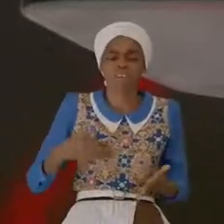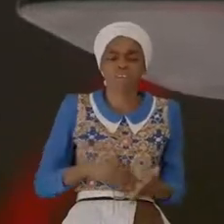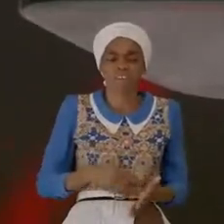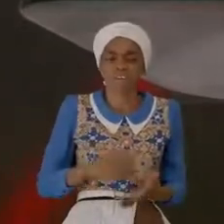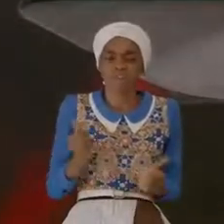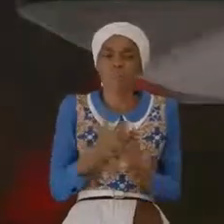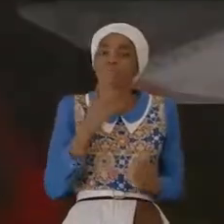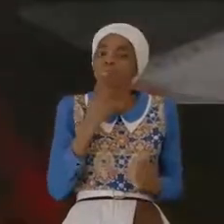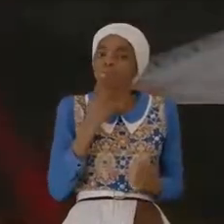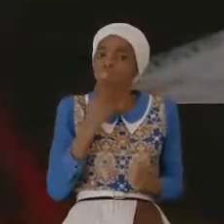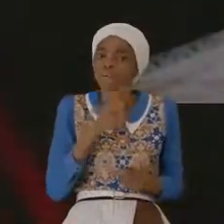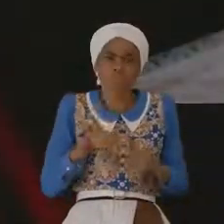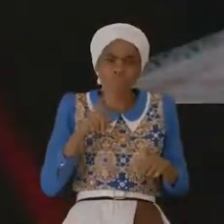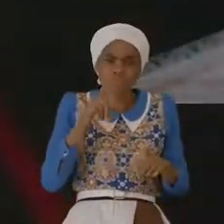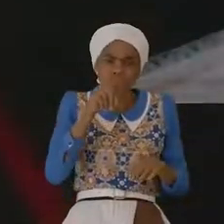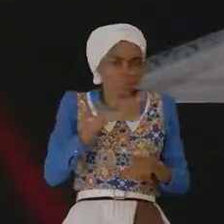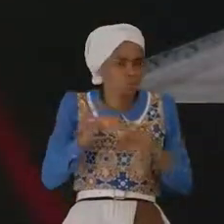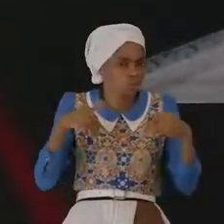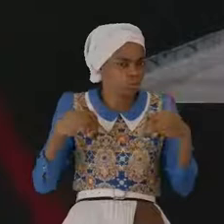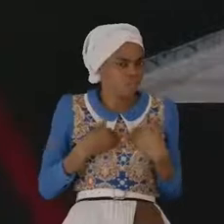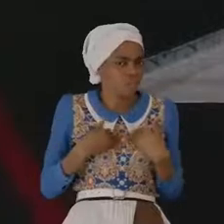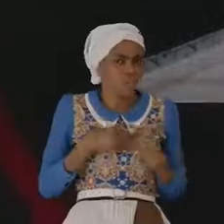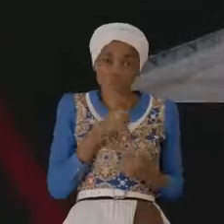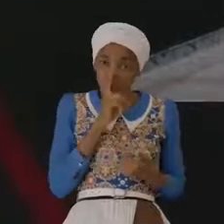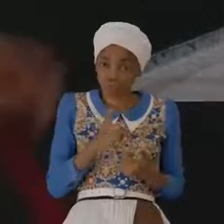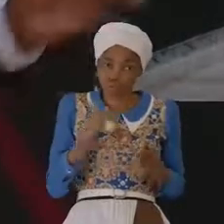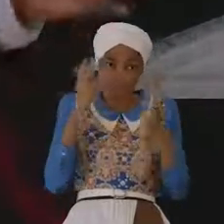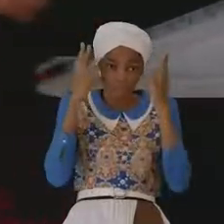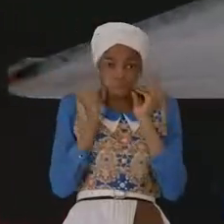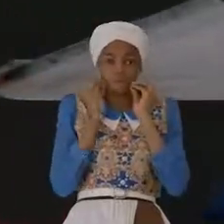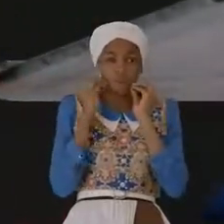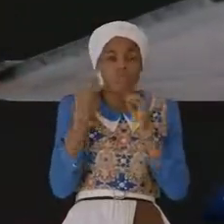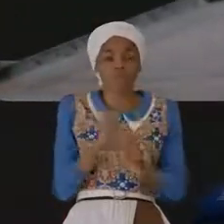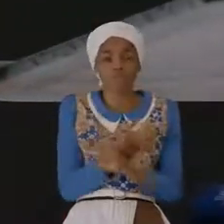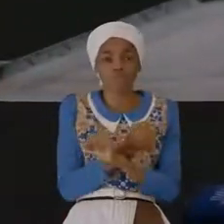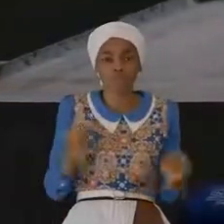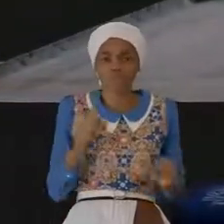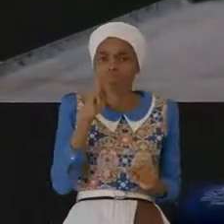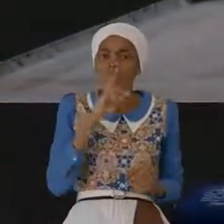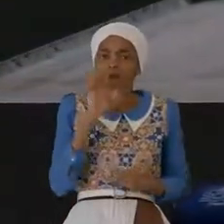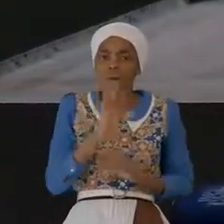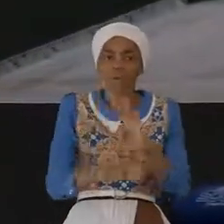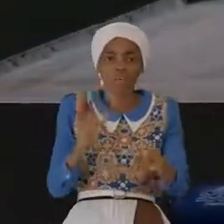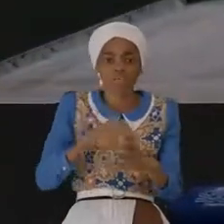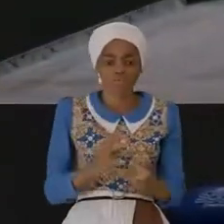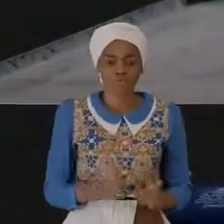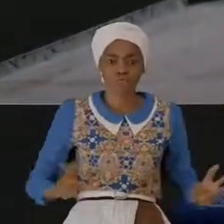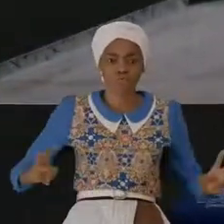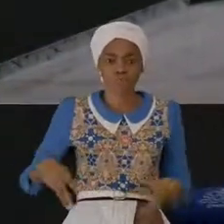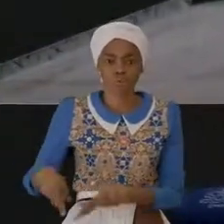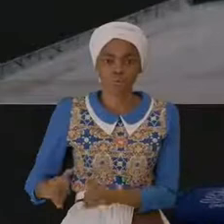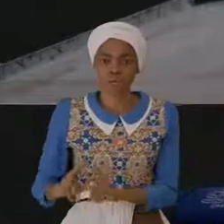la profession verbale, mais tu n'as pas fait l'expérience authentique du salut, tu marches sur la